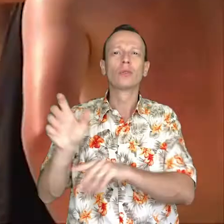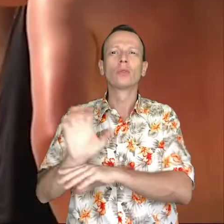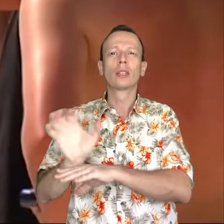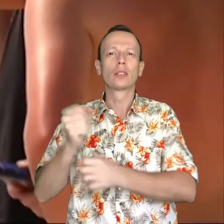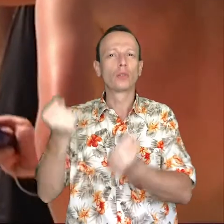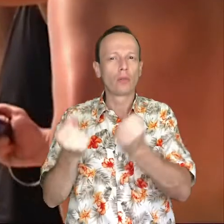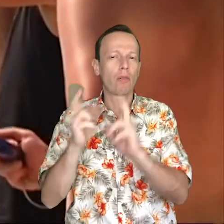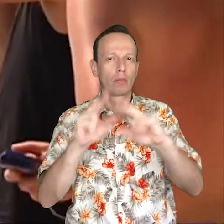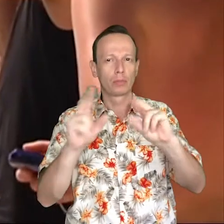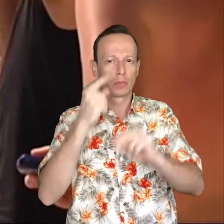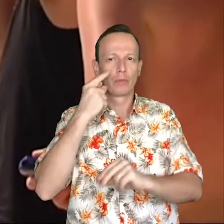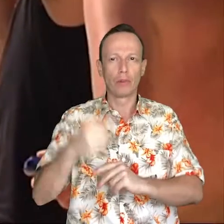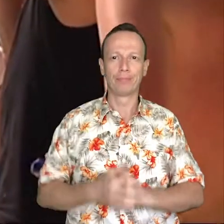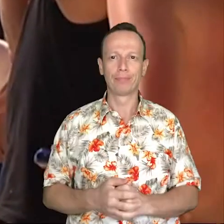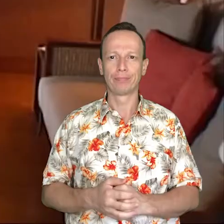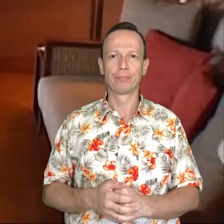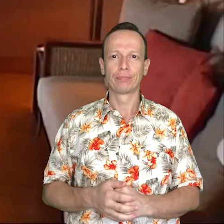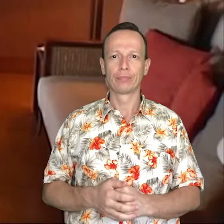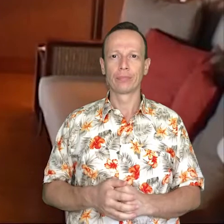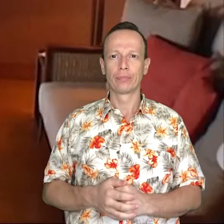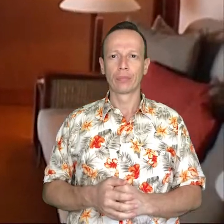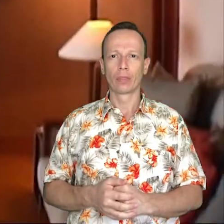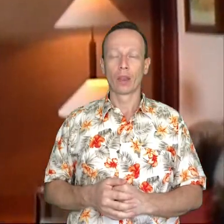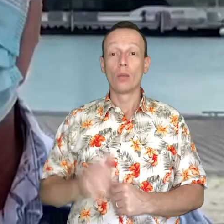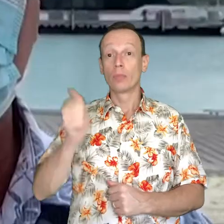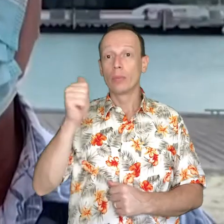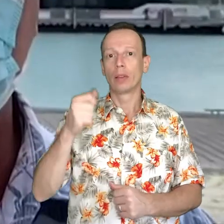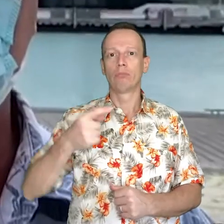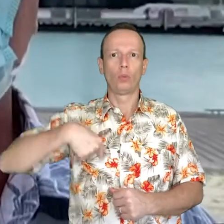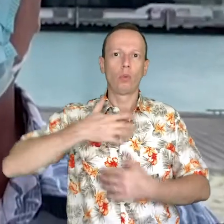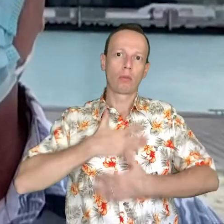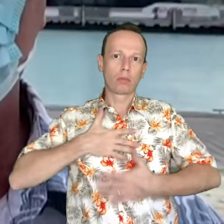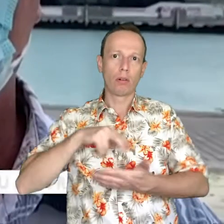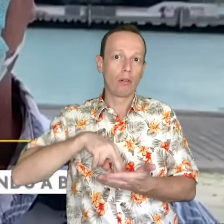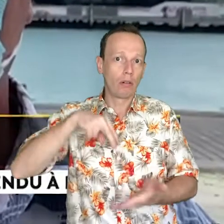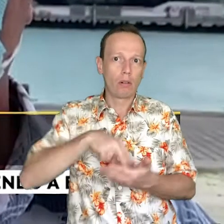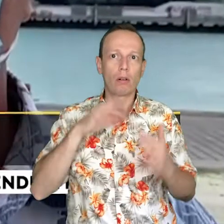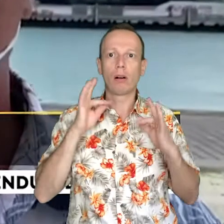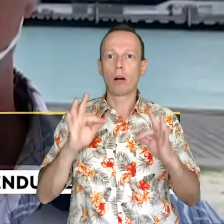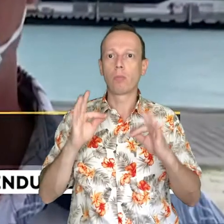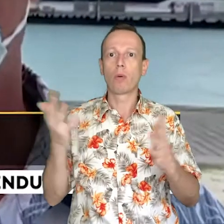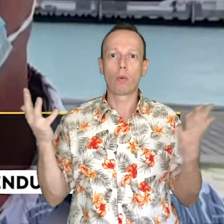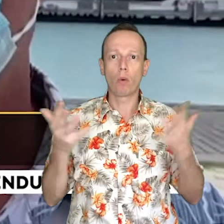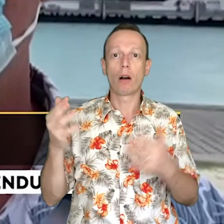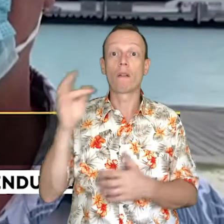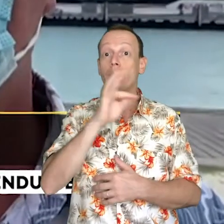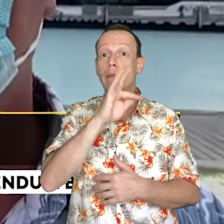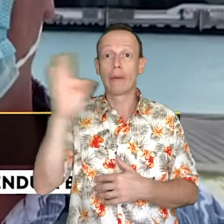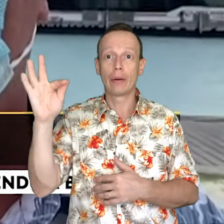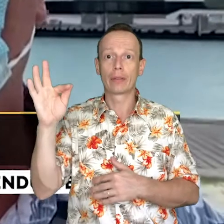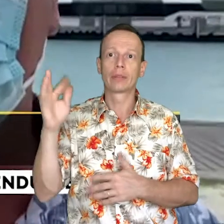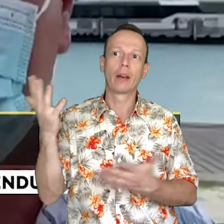taxi, ils sont au micro de Rosana Maïota. D'abord, on est content de savoir que le